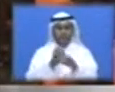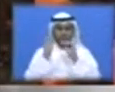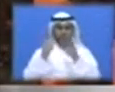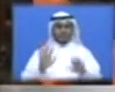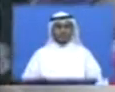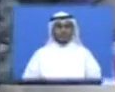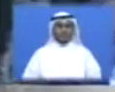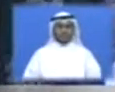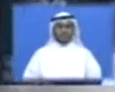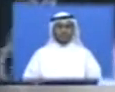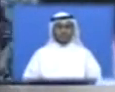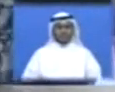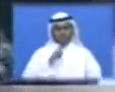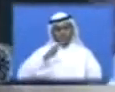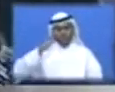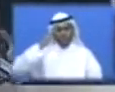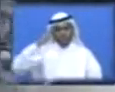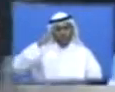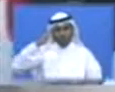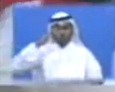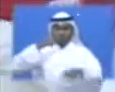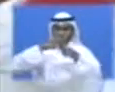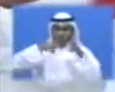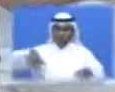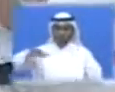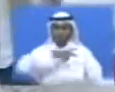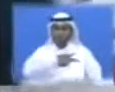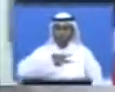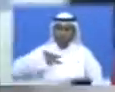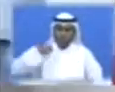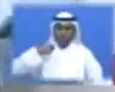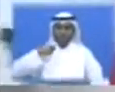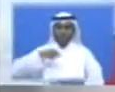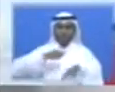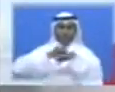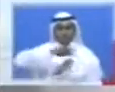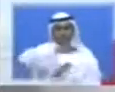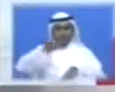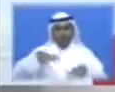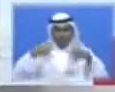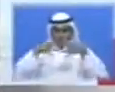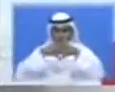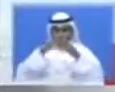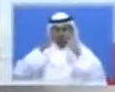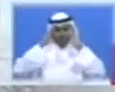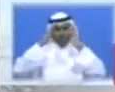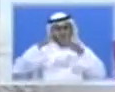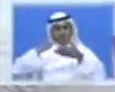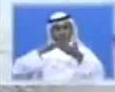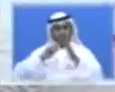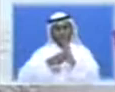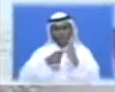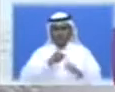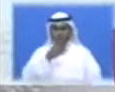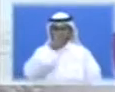الأشقاء. نشكر الشعب الكويتي والحكومة الكويتية اللي عم تقدم دائما الدعم. بالحقيقة هذا مو أول